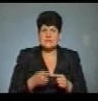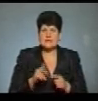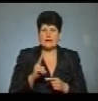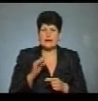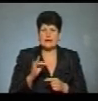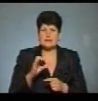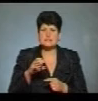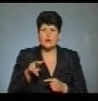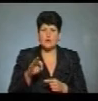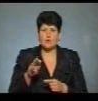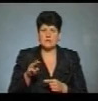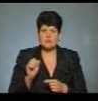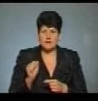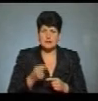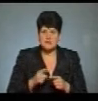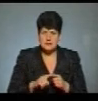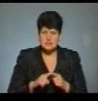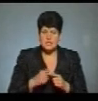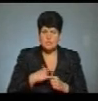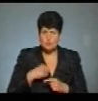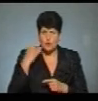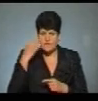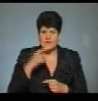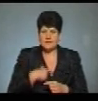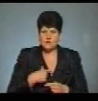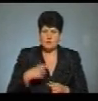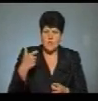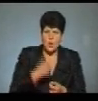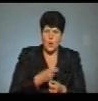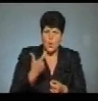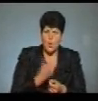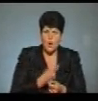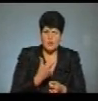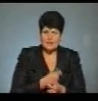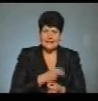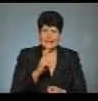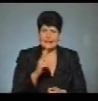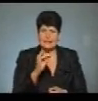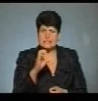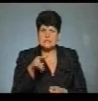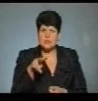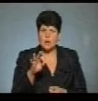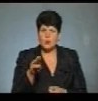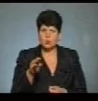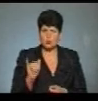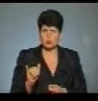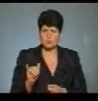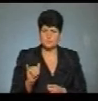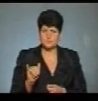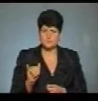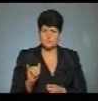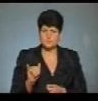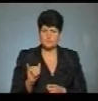Це просто ви, представте собі, що ви собі колите вену кислоту. Це,